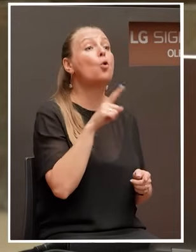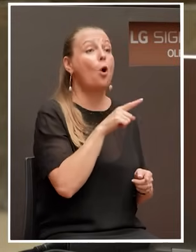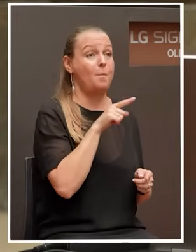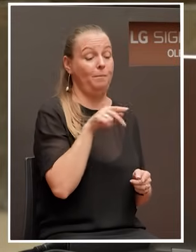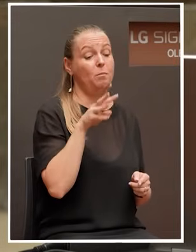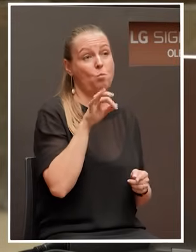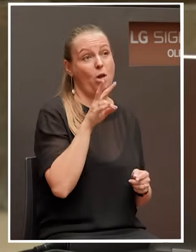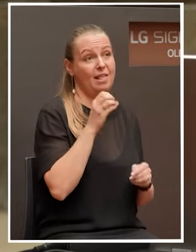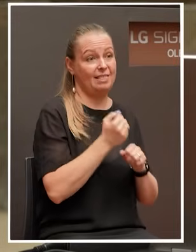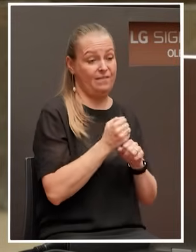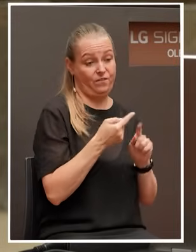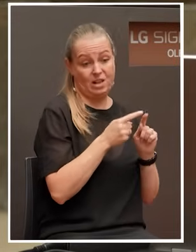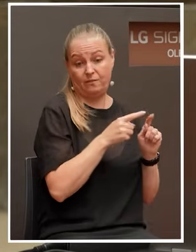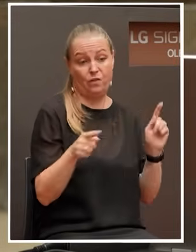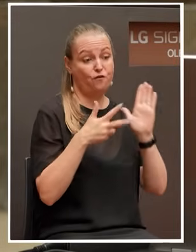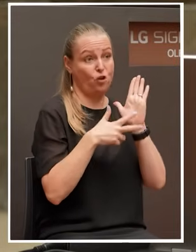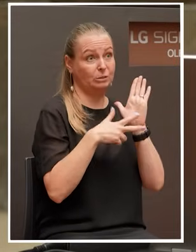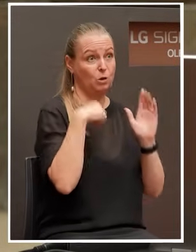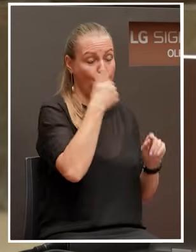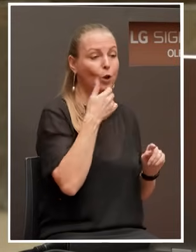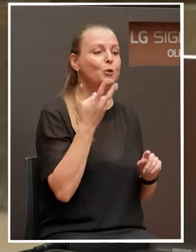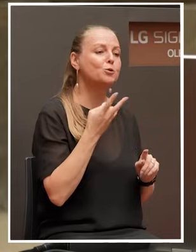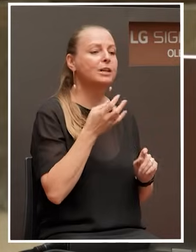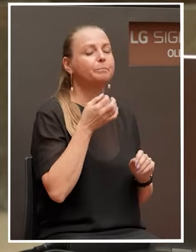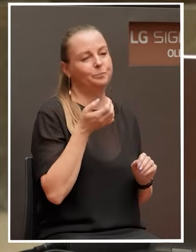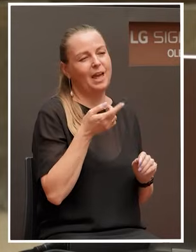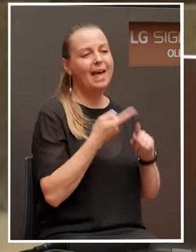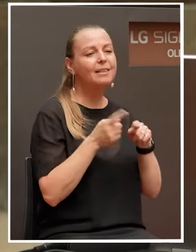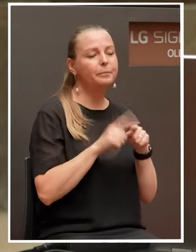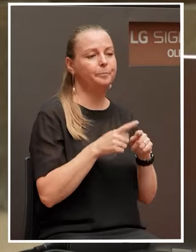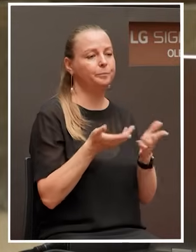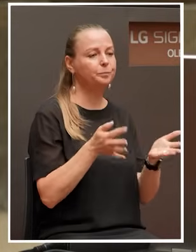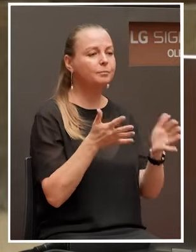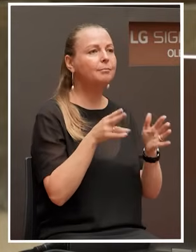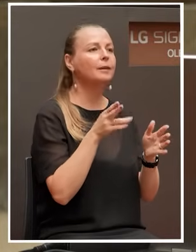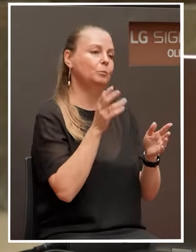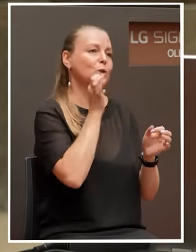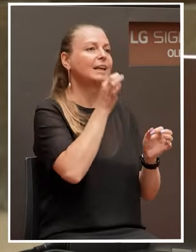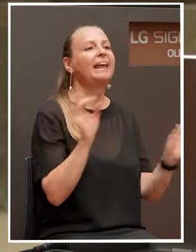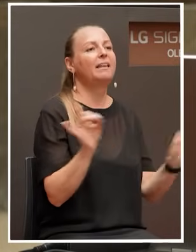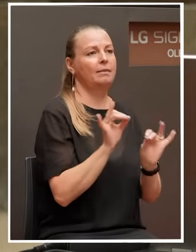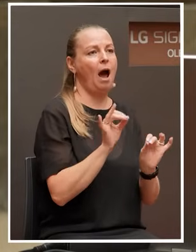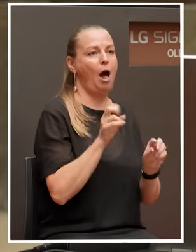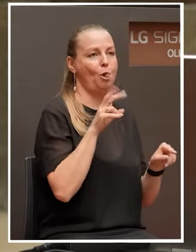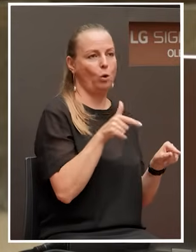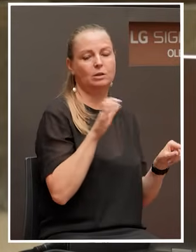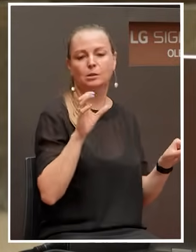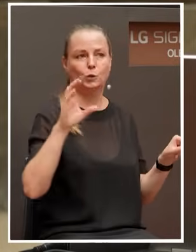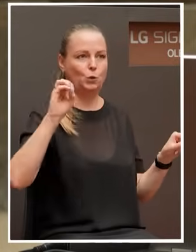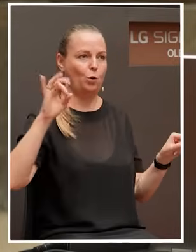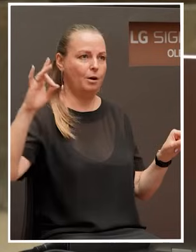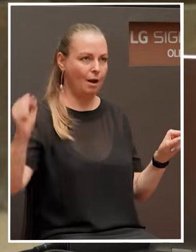в 80-е годы, следует рассматривать как такой диалог Сера